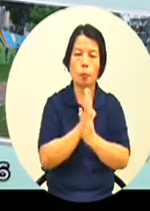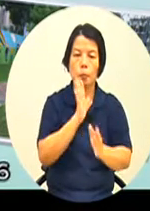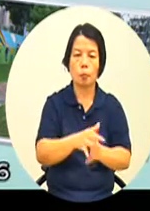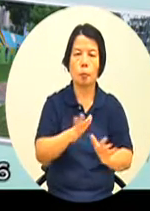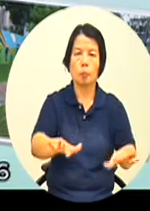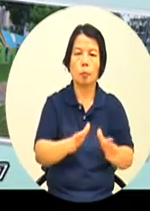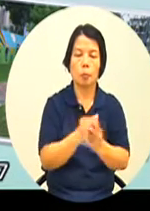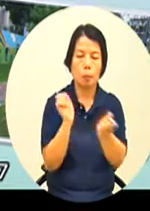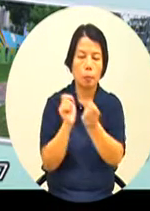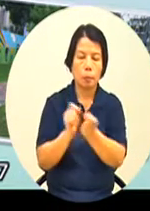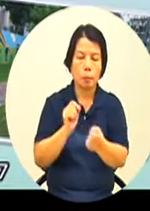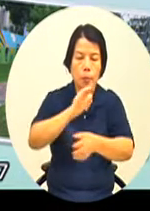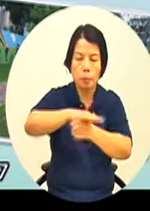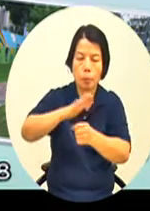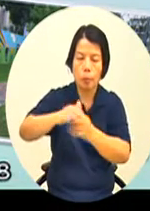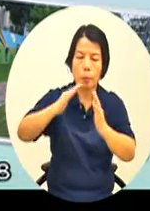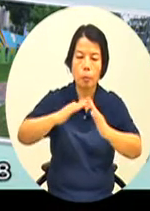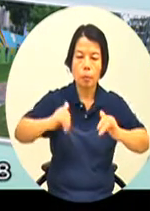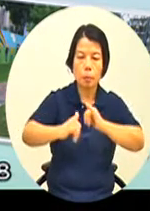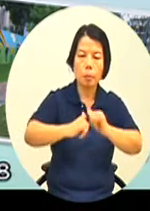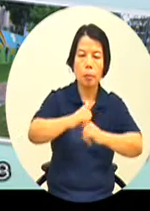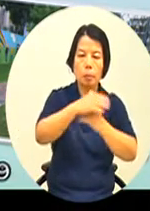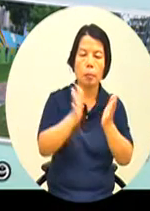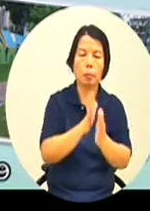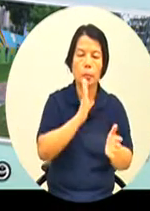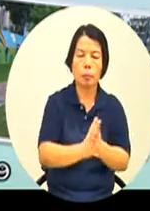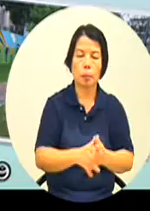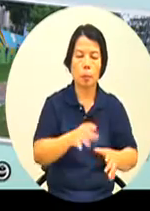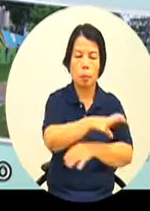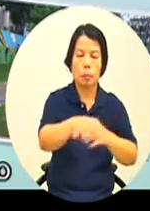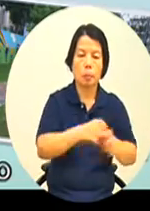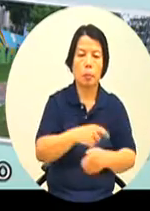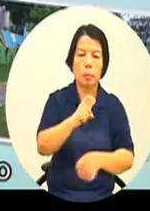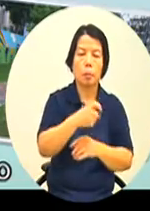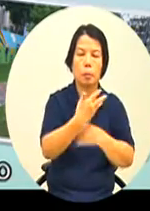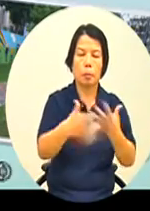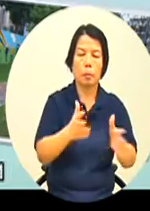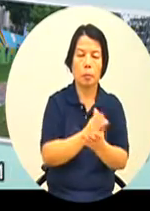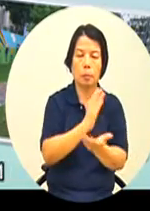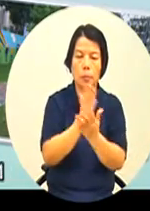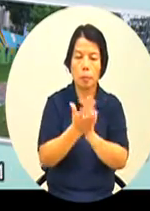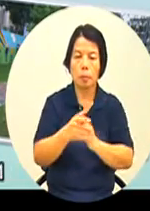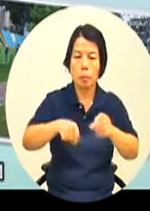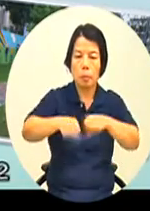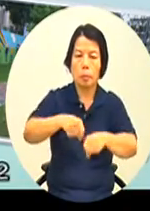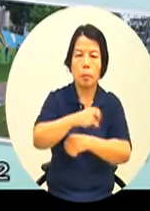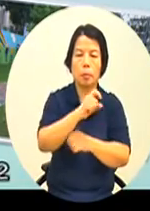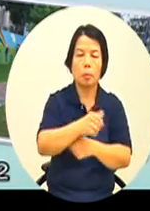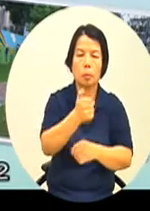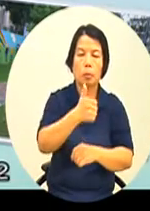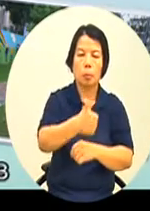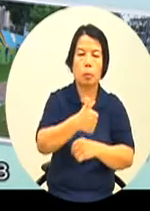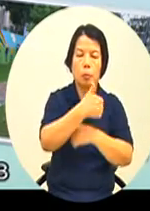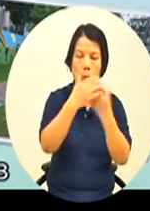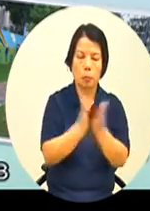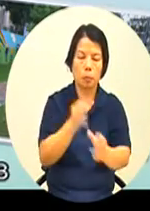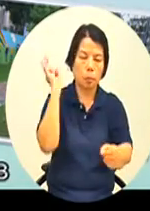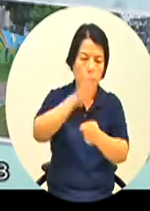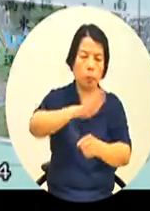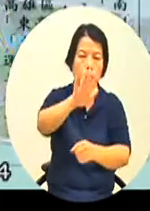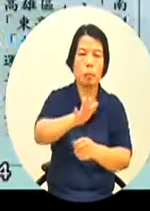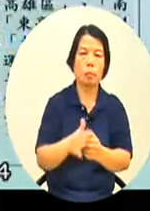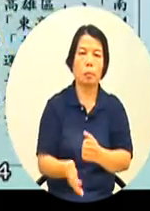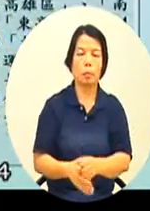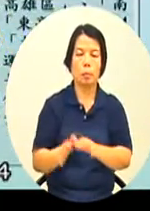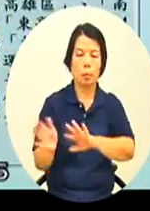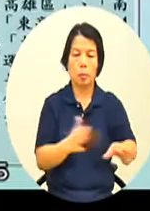园社区补助计划里面，我们也有18个区公所提55项计划，也获得补助。那在推